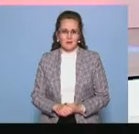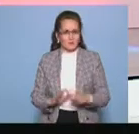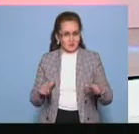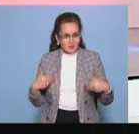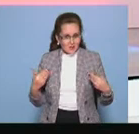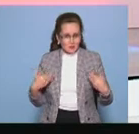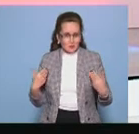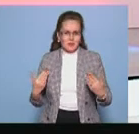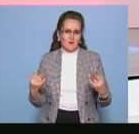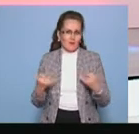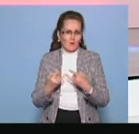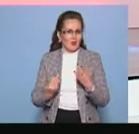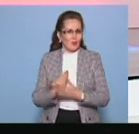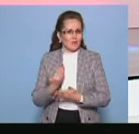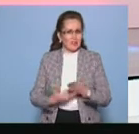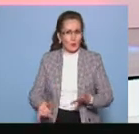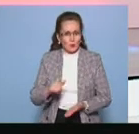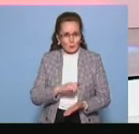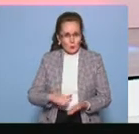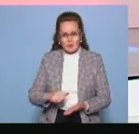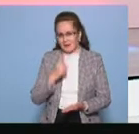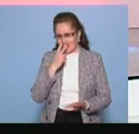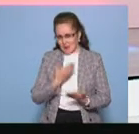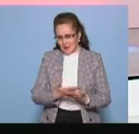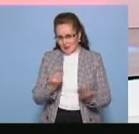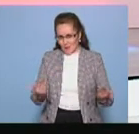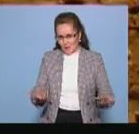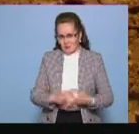Здравствуйте! В эфире новости Удмуртии, в студии Петр Завьялов. Сегодня в выпуске.